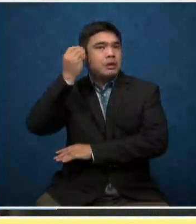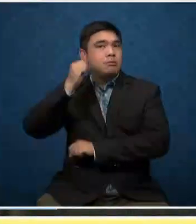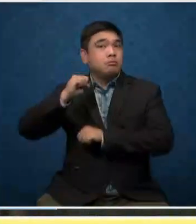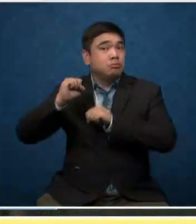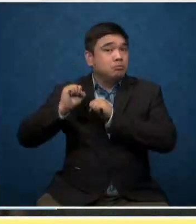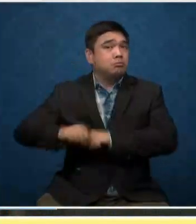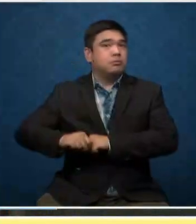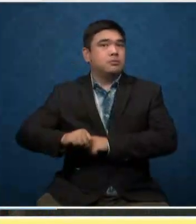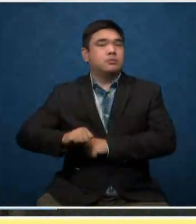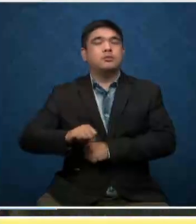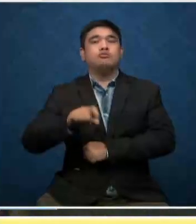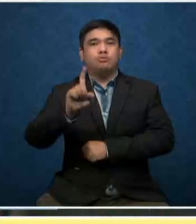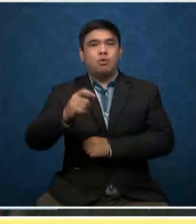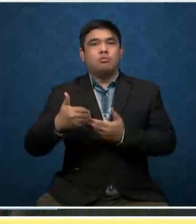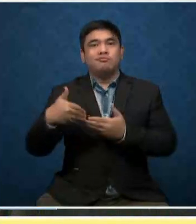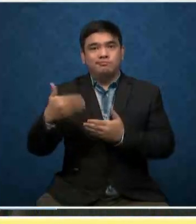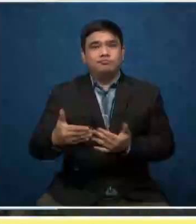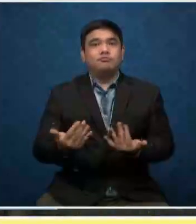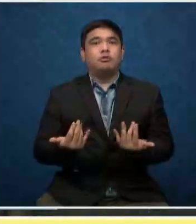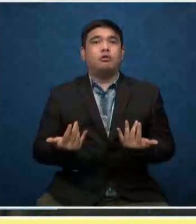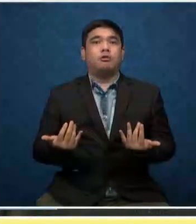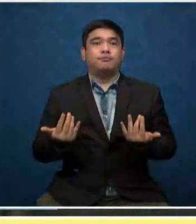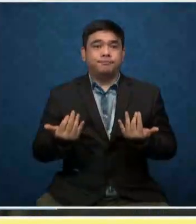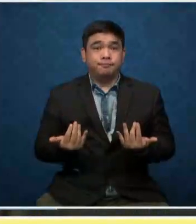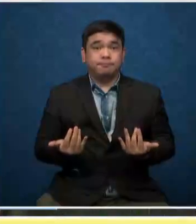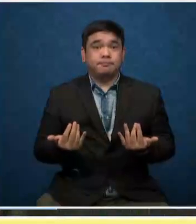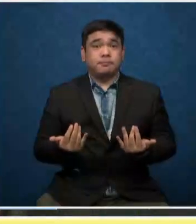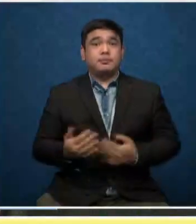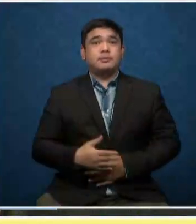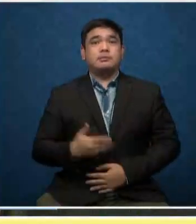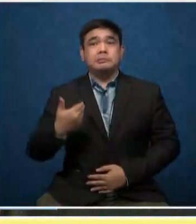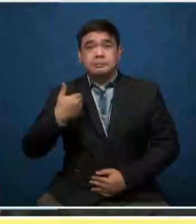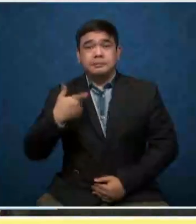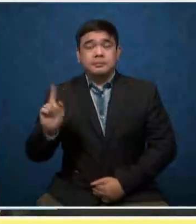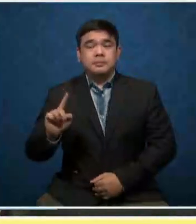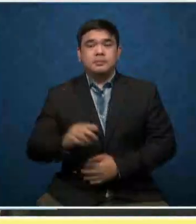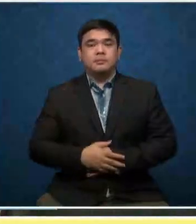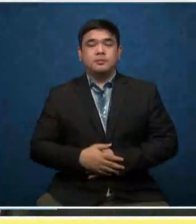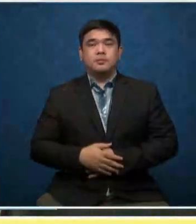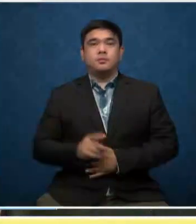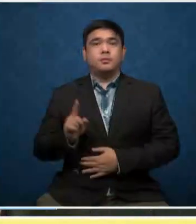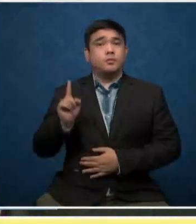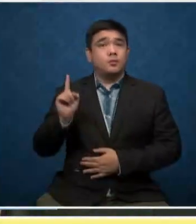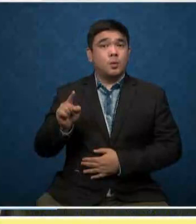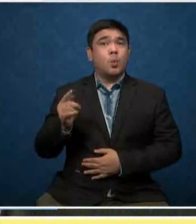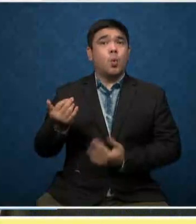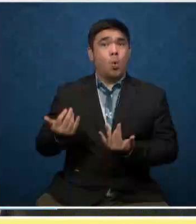มันเป็นเรื่องที่จะต้องรอถึงอย่างไรก็ต้องก็ตามก็ต้องมีก็ต้องรอ